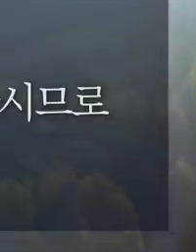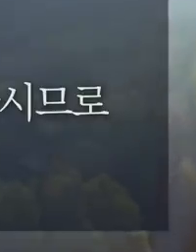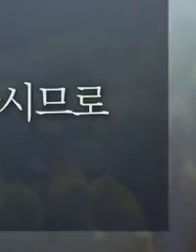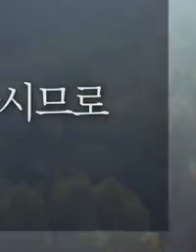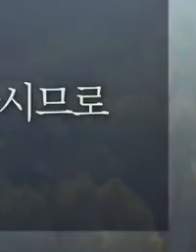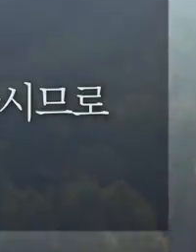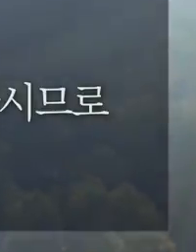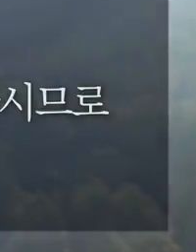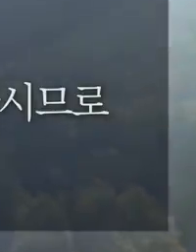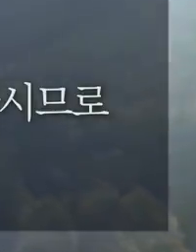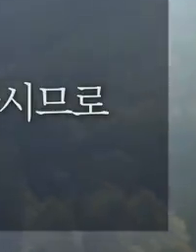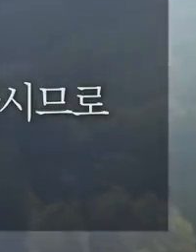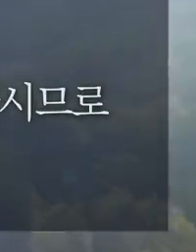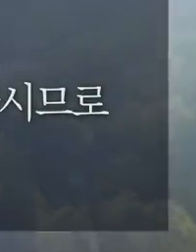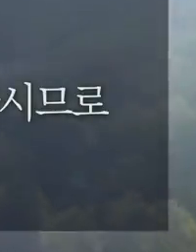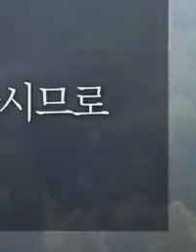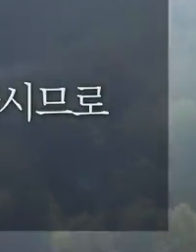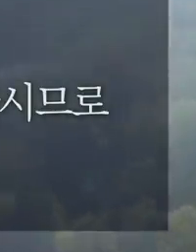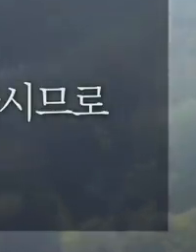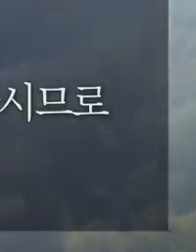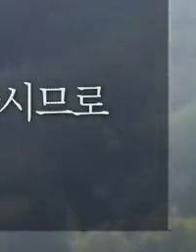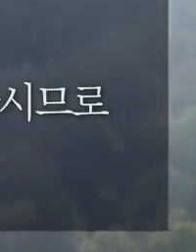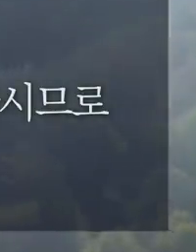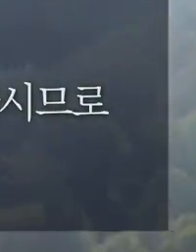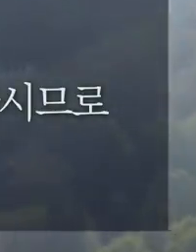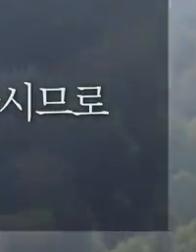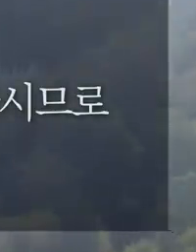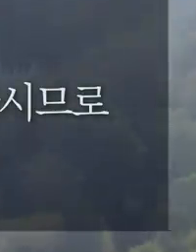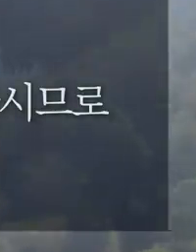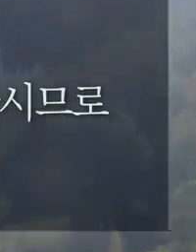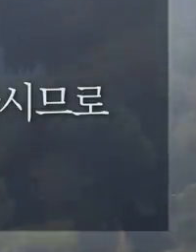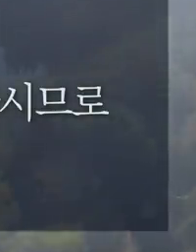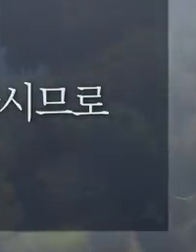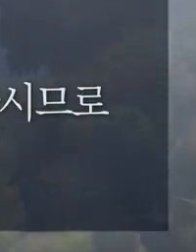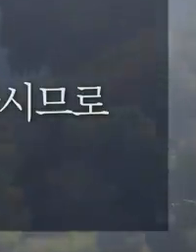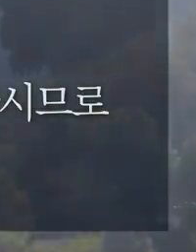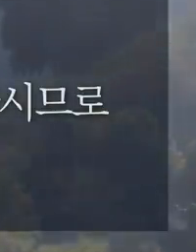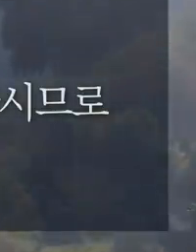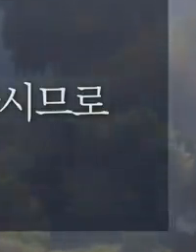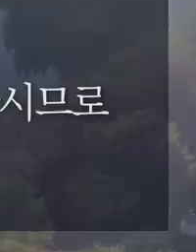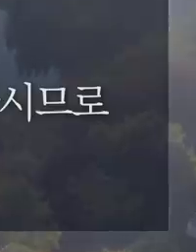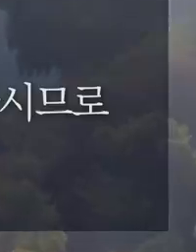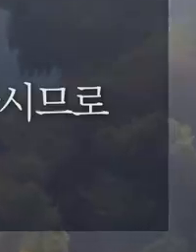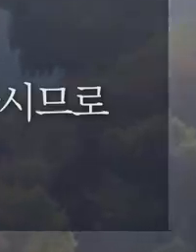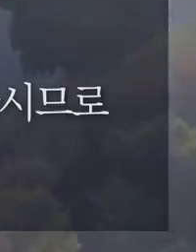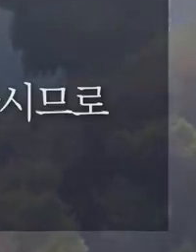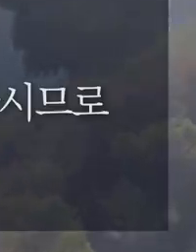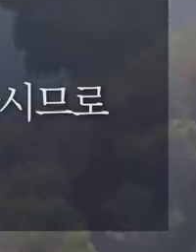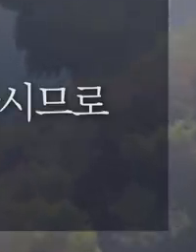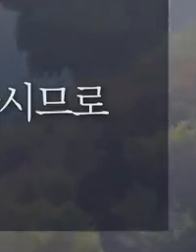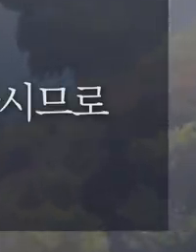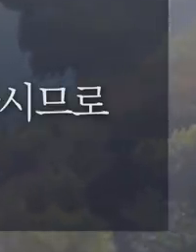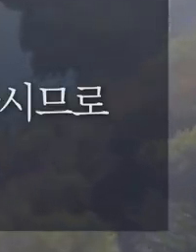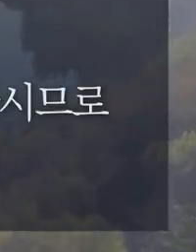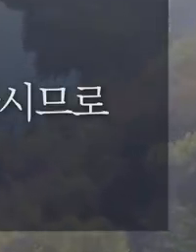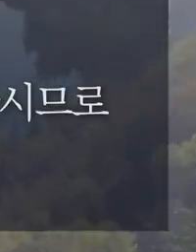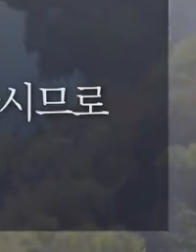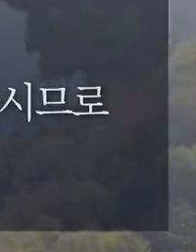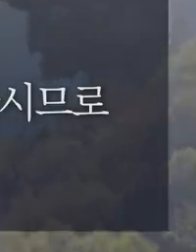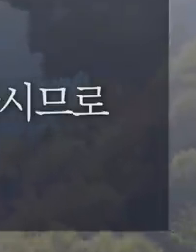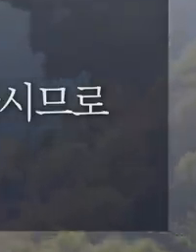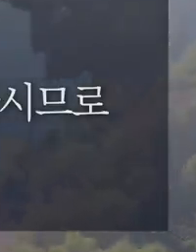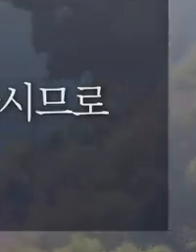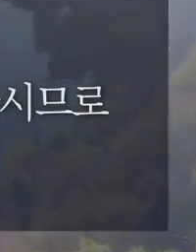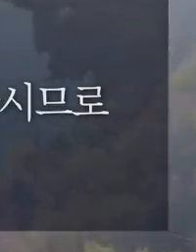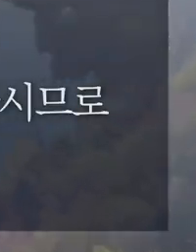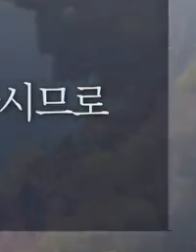무두셀라를 낳은 후 300년을 하나님과 동행하며 자녀들을 낳았으며 그는 365세를